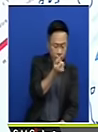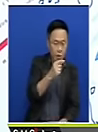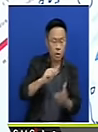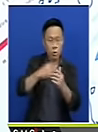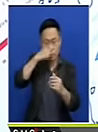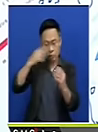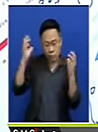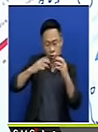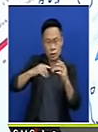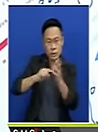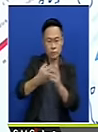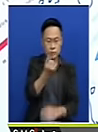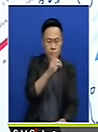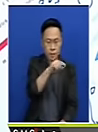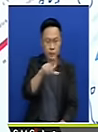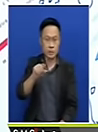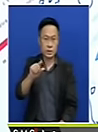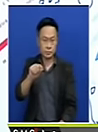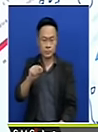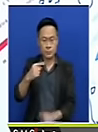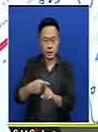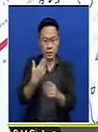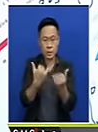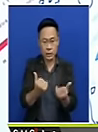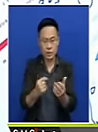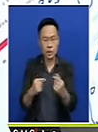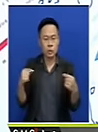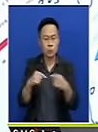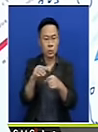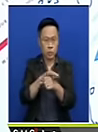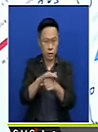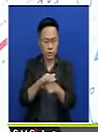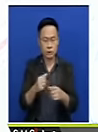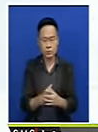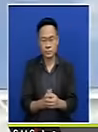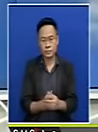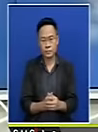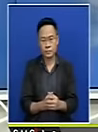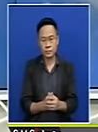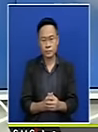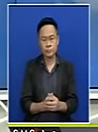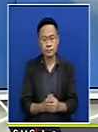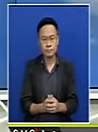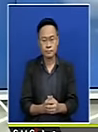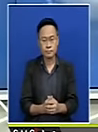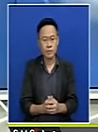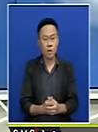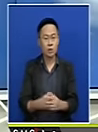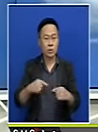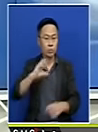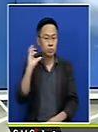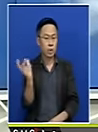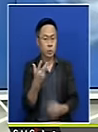ที่อายุไซโคลนและก่อตัวแล้วขึ้นเข้าชายฝั่งประเทศอินเดีย สำหรับการพัฒนาตัวของพ